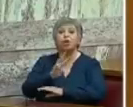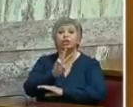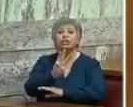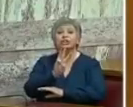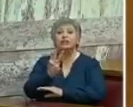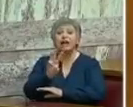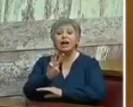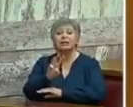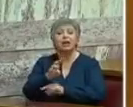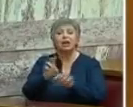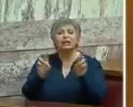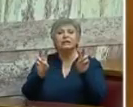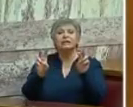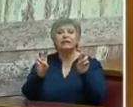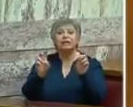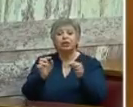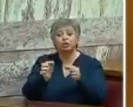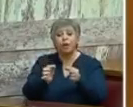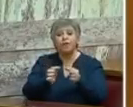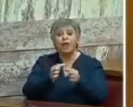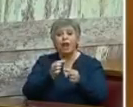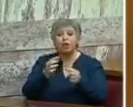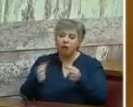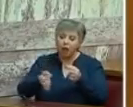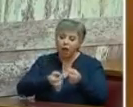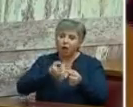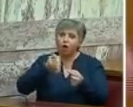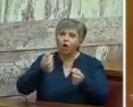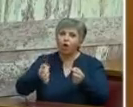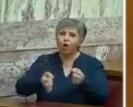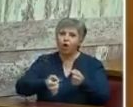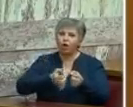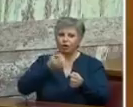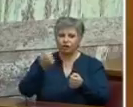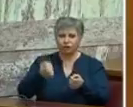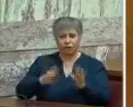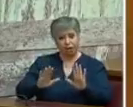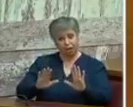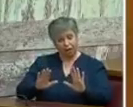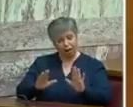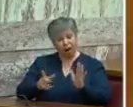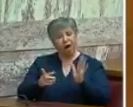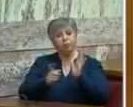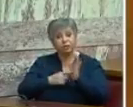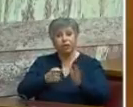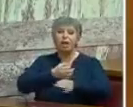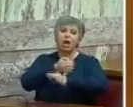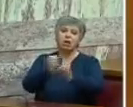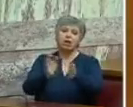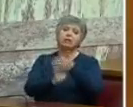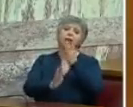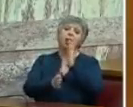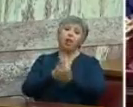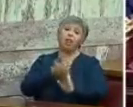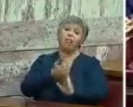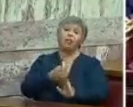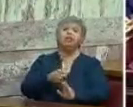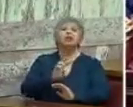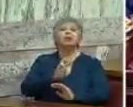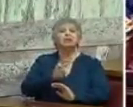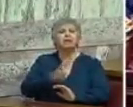Και πάρα πολλά. Όχι, γιατί εδώ το παίζουμε παρθένες όλοι. Κύριε Υπουργέ, λοιπόν, δείτε, και πάρα πολλά δόθηκαν